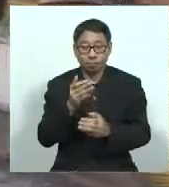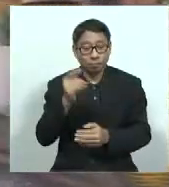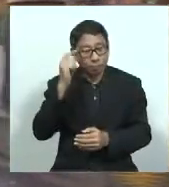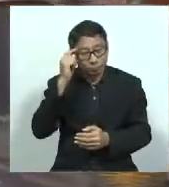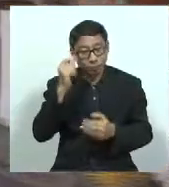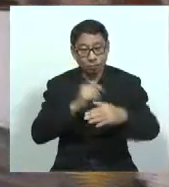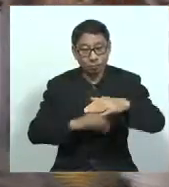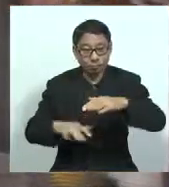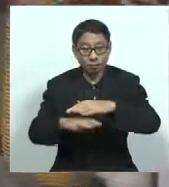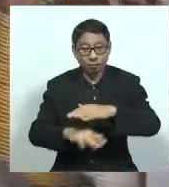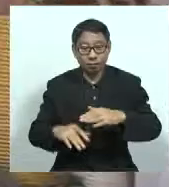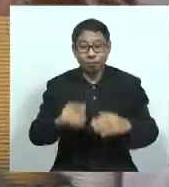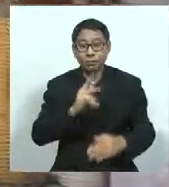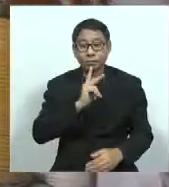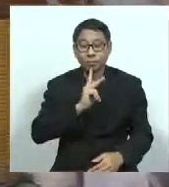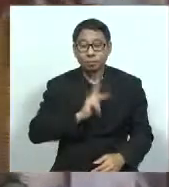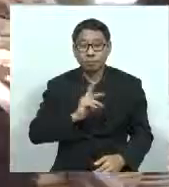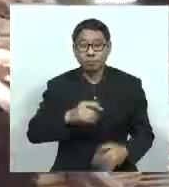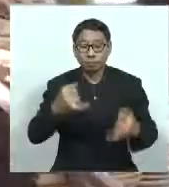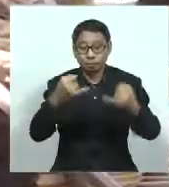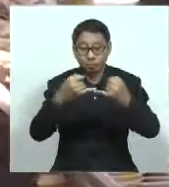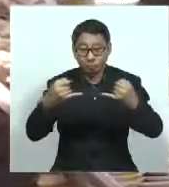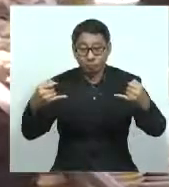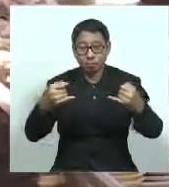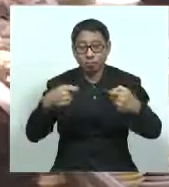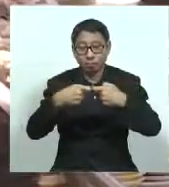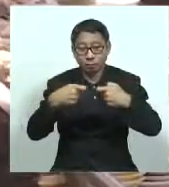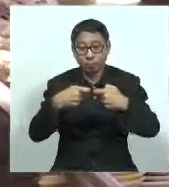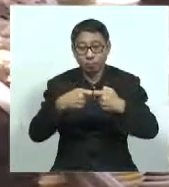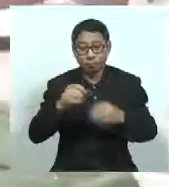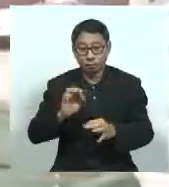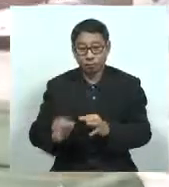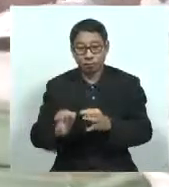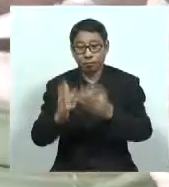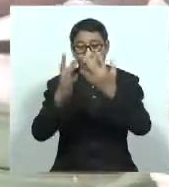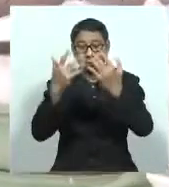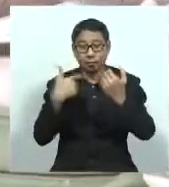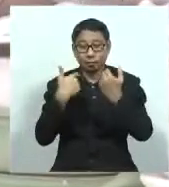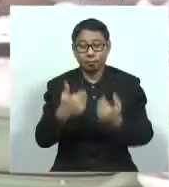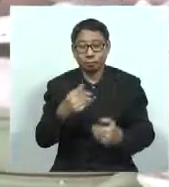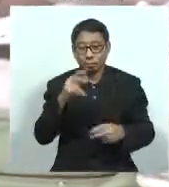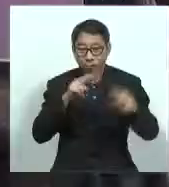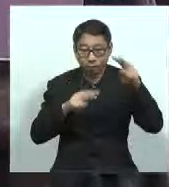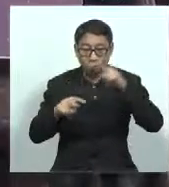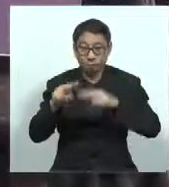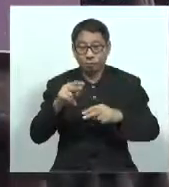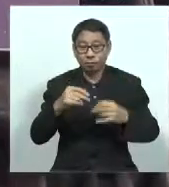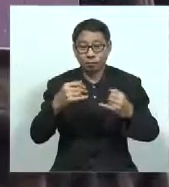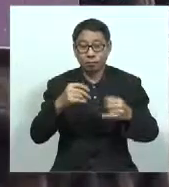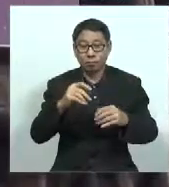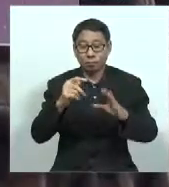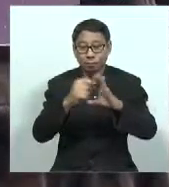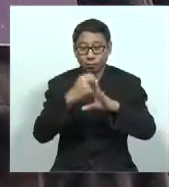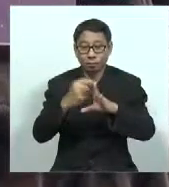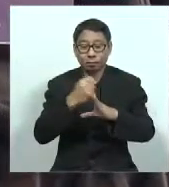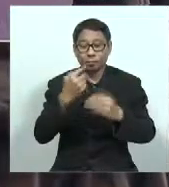ว่าน่าจะเกิดจากความเก่าของสายไฟอาจทำให้เกิดไฟฟ้าลัดวงจรซึ่งจะมีการสำรวจทั่วทั้งตลาด